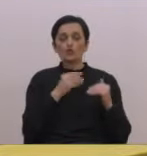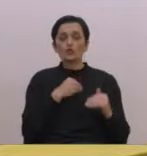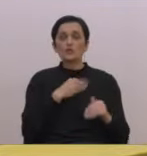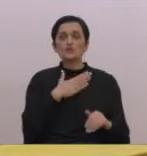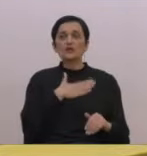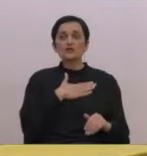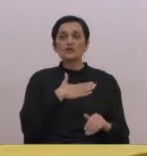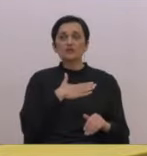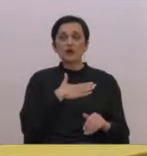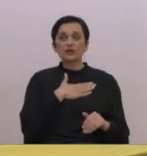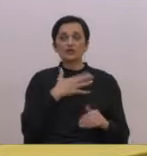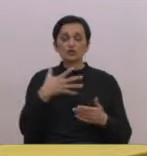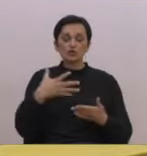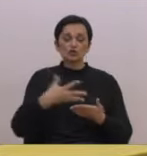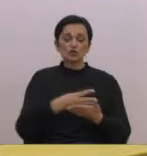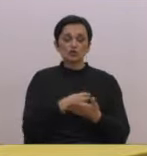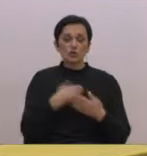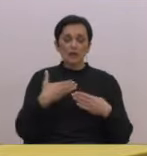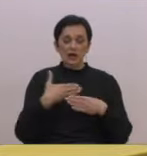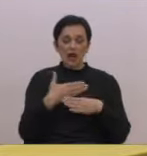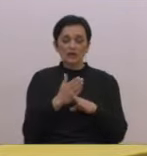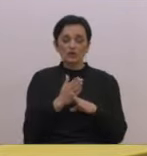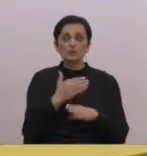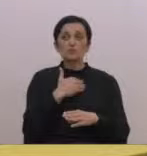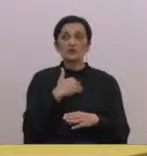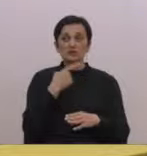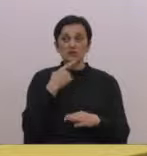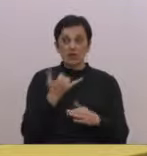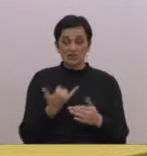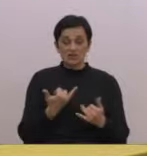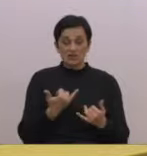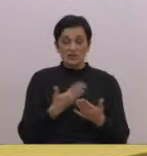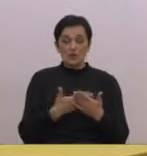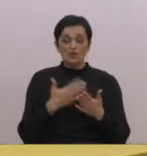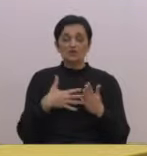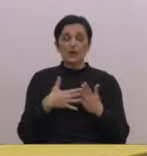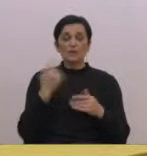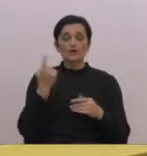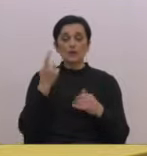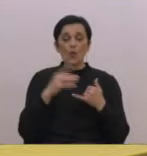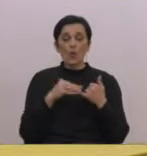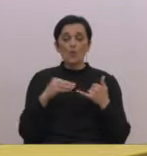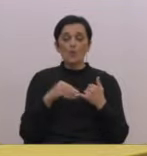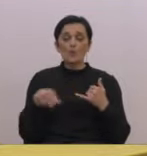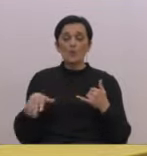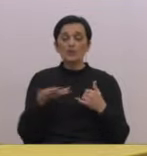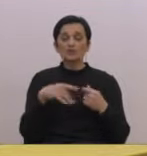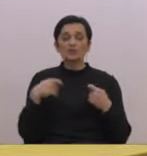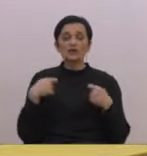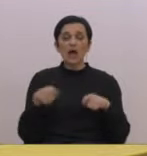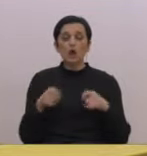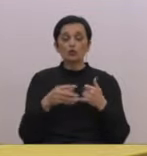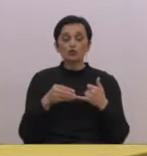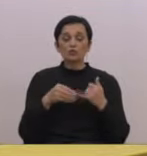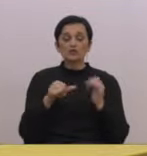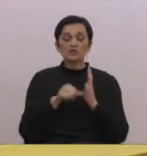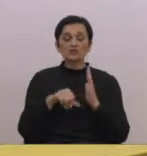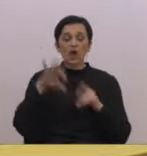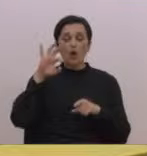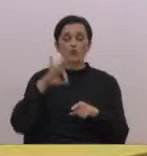privatizării, șemusaulebis Ganacileba, mi-a dat hatrul 30, magalitate, sasplu, samelme, micebis, caredule, micebis, samoci